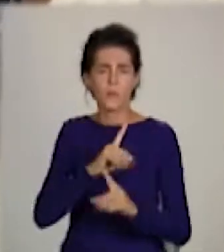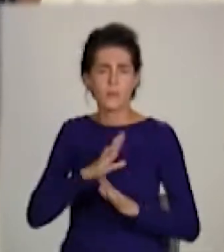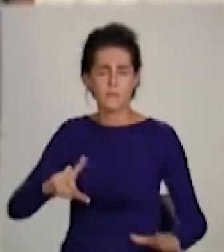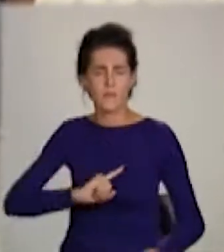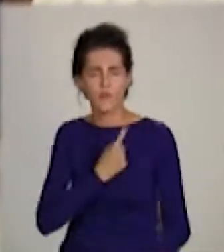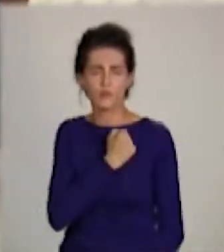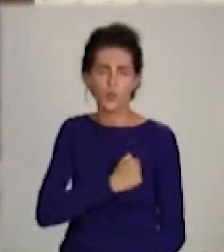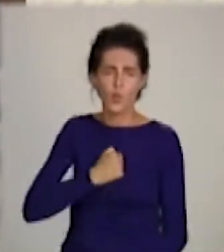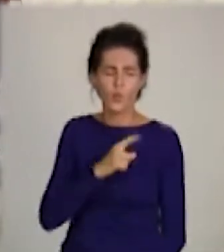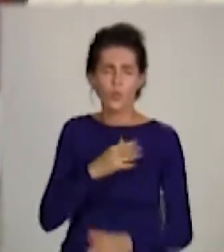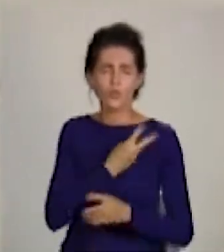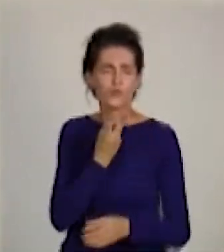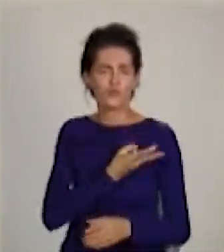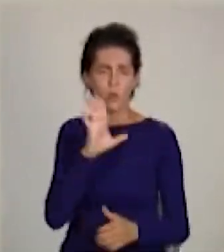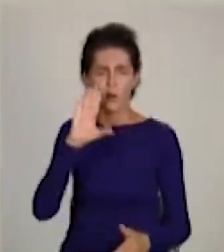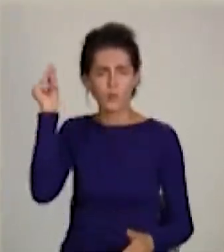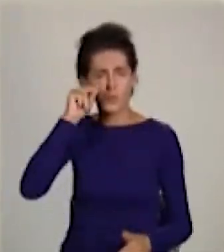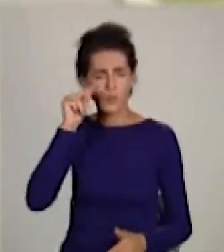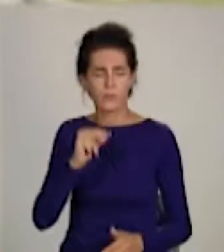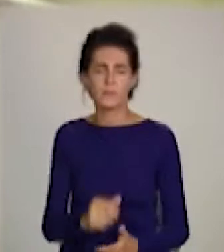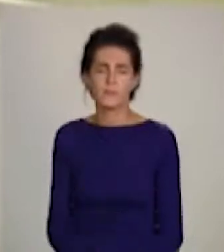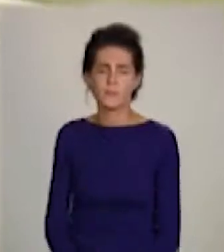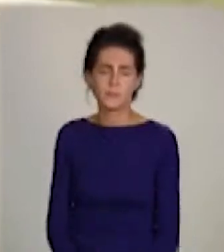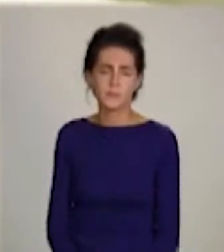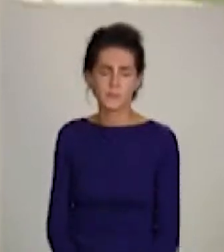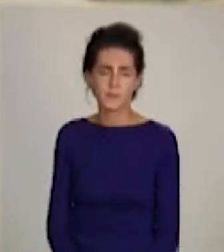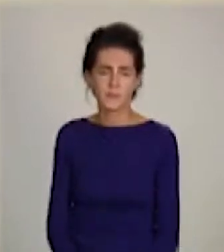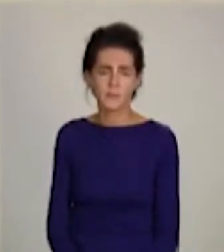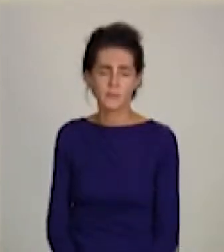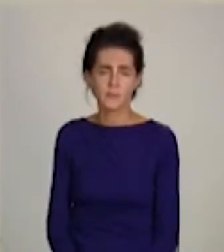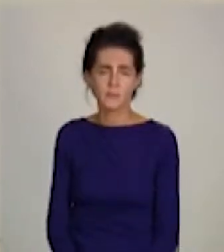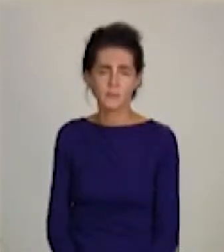та небажання вчитися. Олена Успенська, Володимир Краснов, телеканал «Донбас».